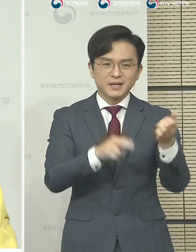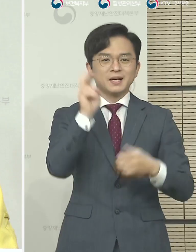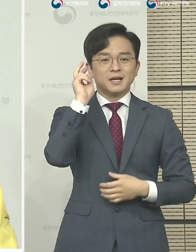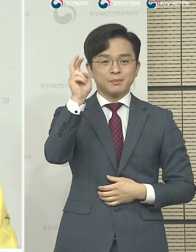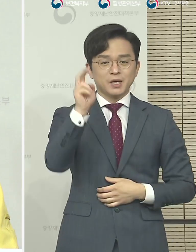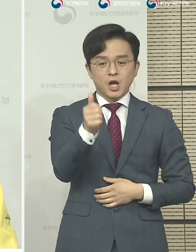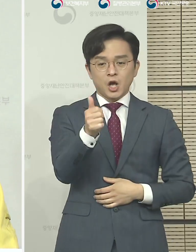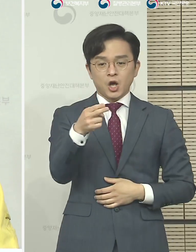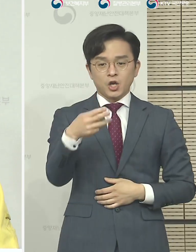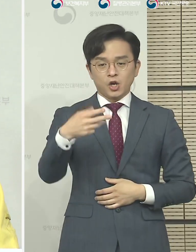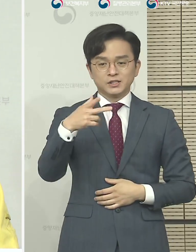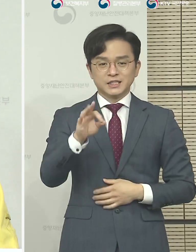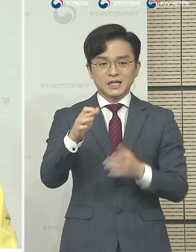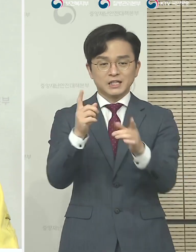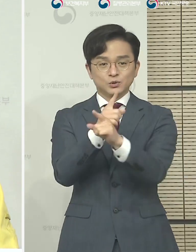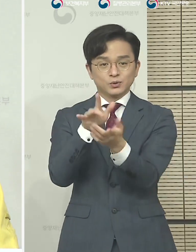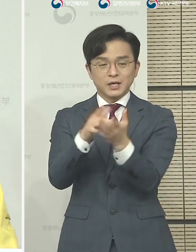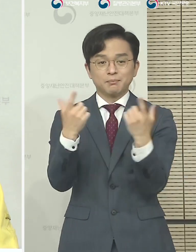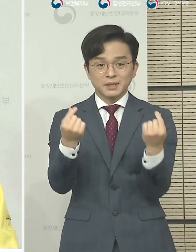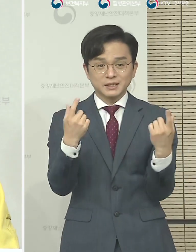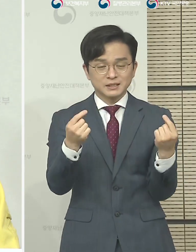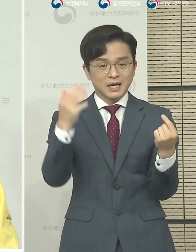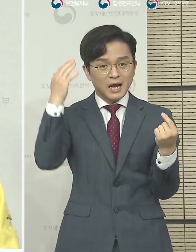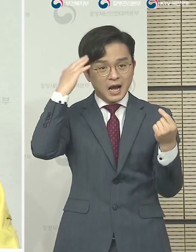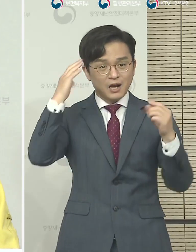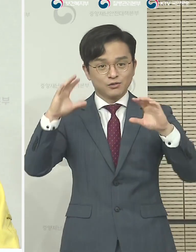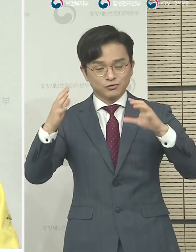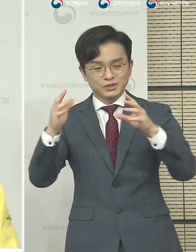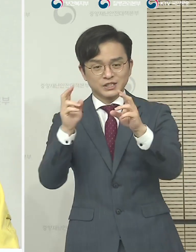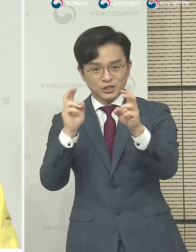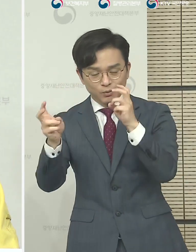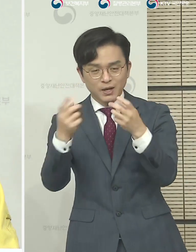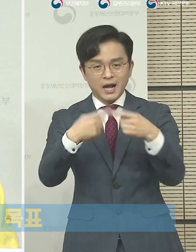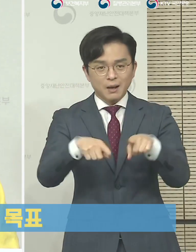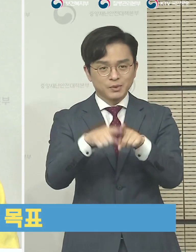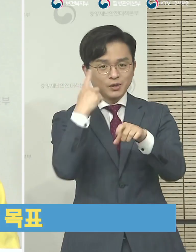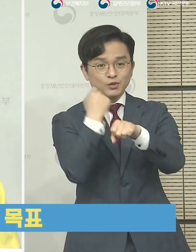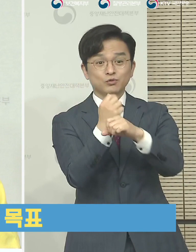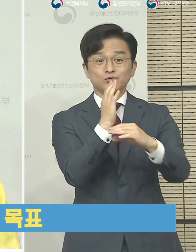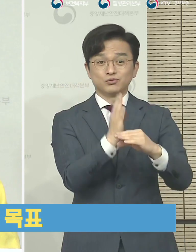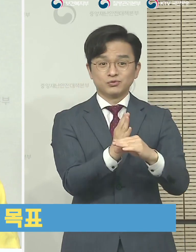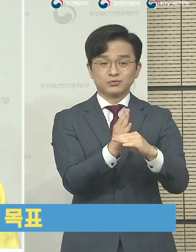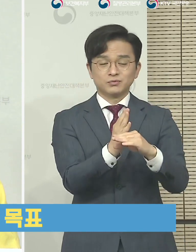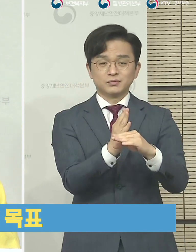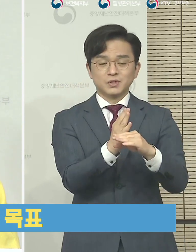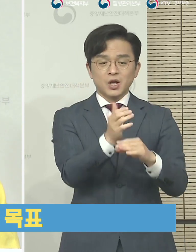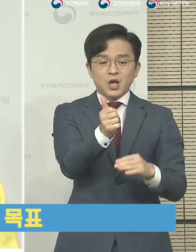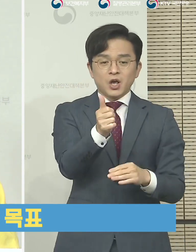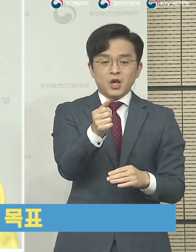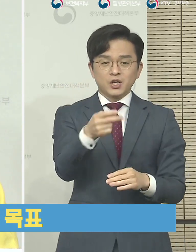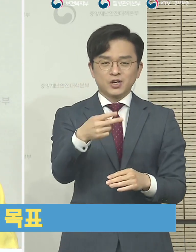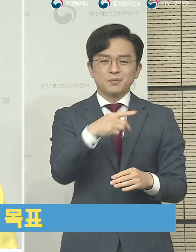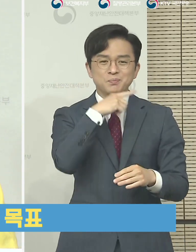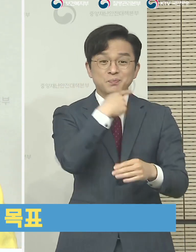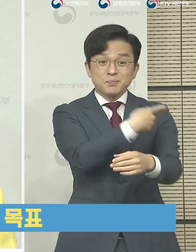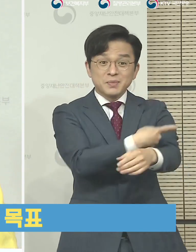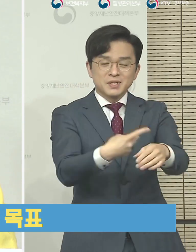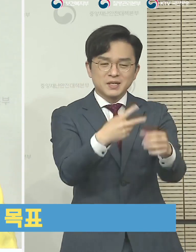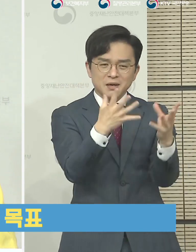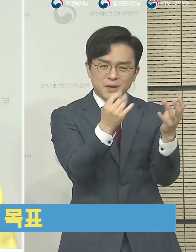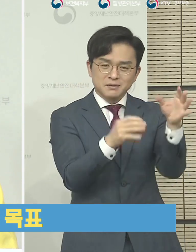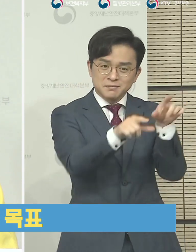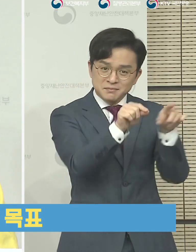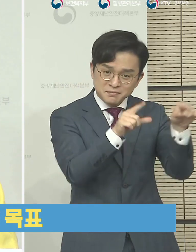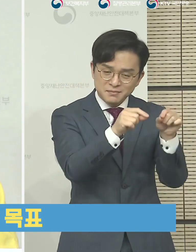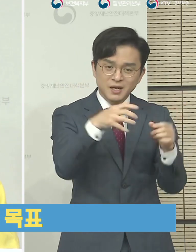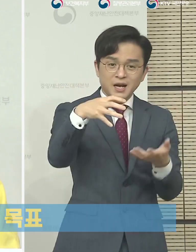혈장치료제 또한 국내 기업과 공동 연구를 진행하고 있고 다량의 혈액을 확보하여 2~3개월 내 치료제를 개발한다는 목표로